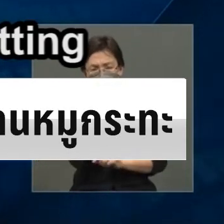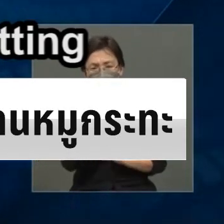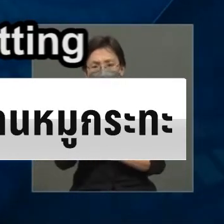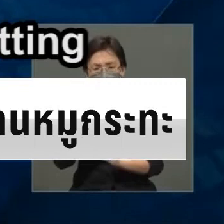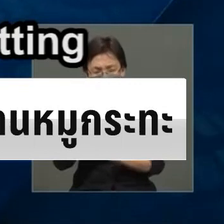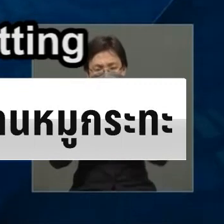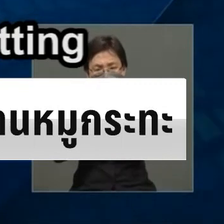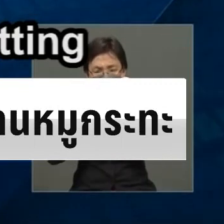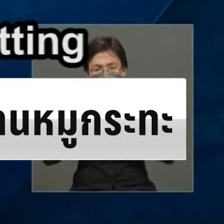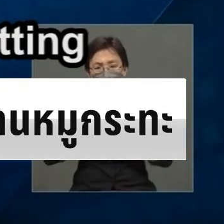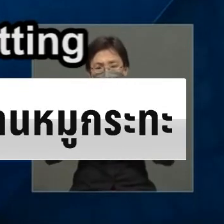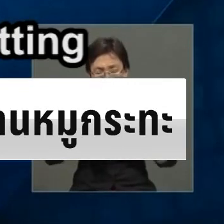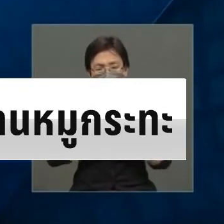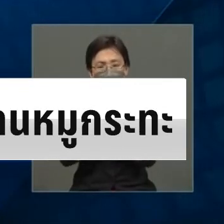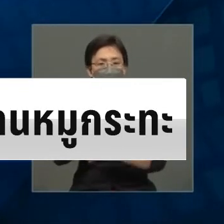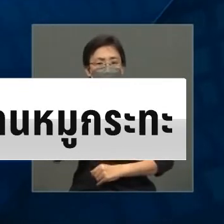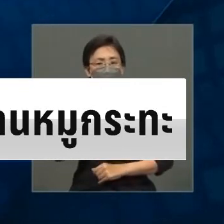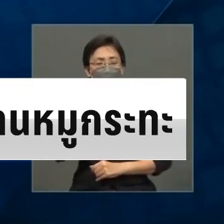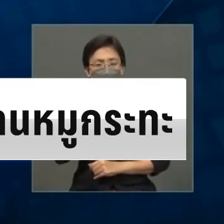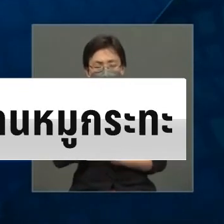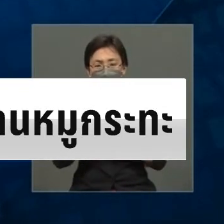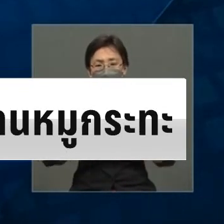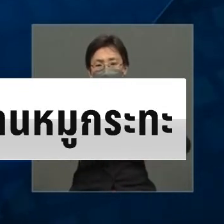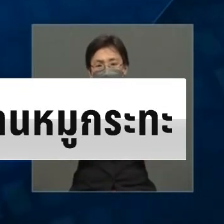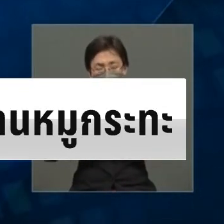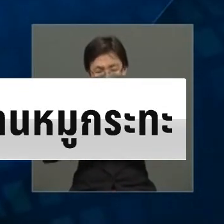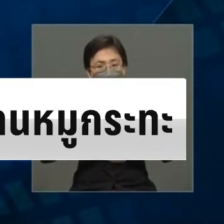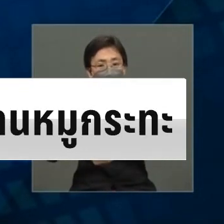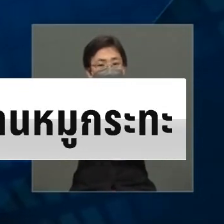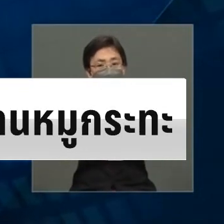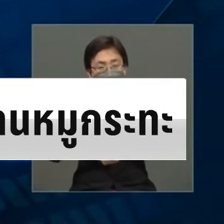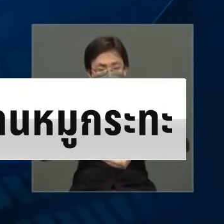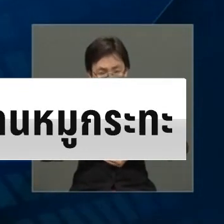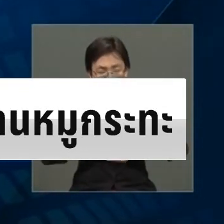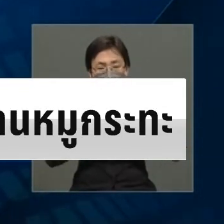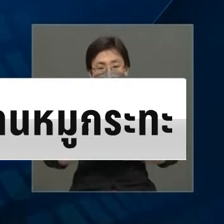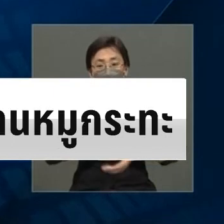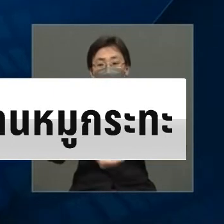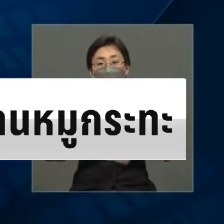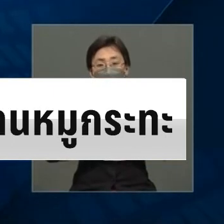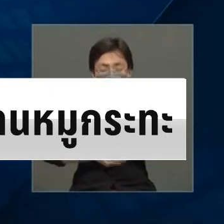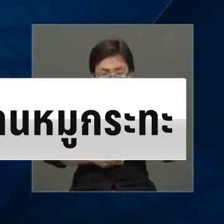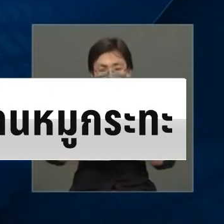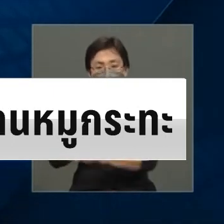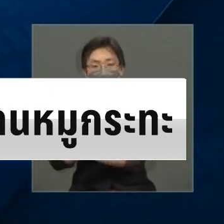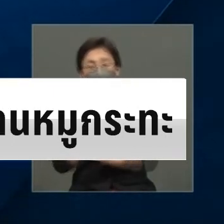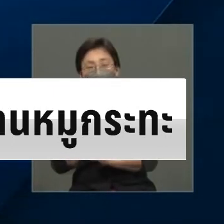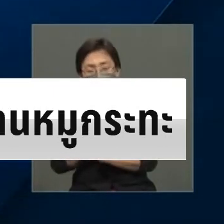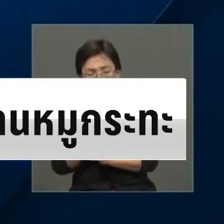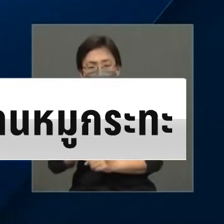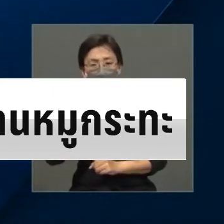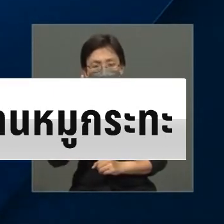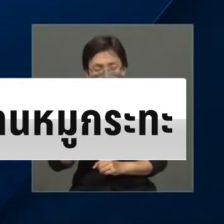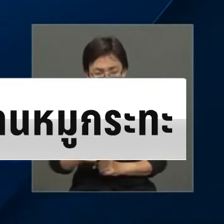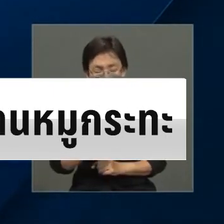ครัดมาตรการโควิชฟรี settingนะคะโดยให้เจ้าของกิจการพ่อค้าแม่ค้าลูกจ้างนะคะหรือพนักงาน